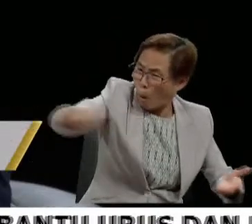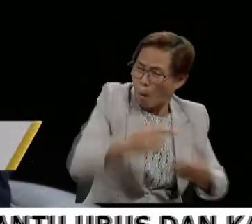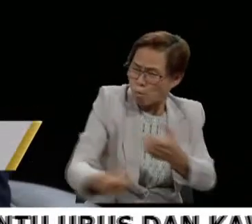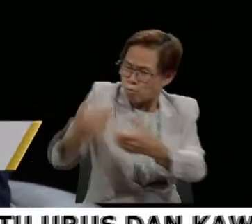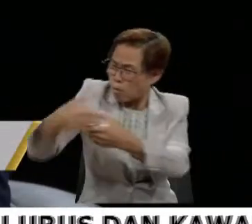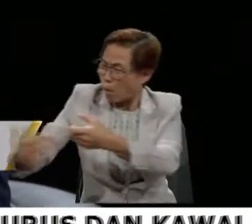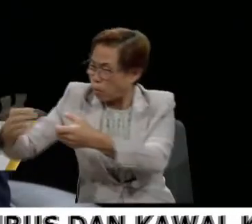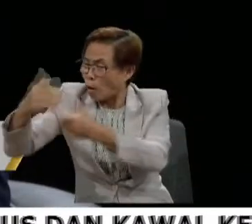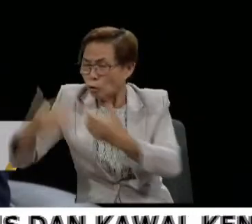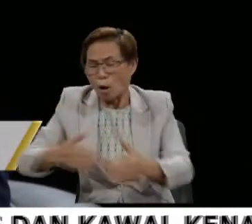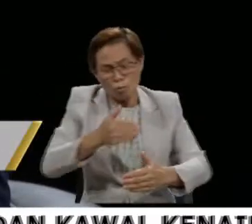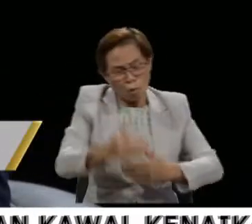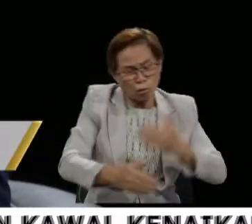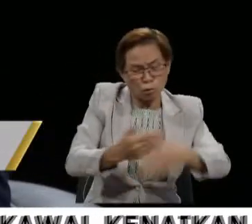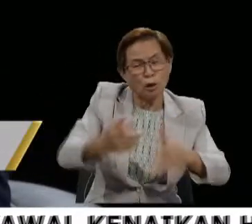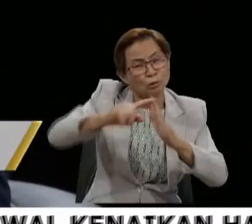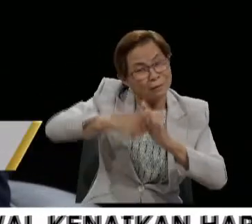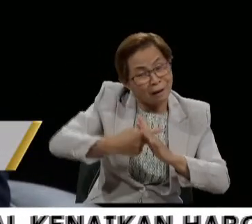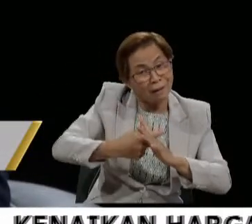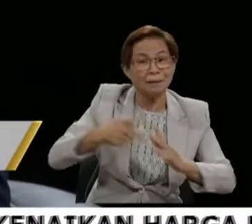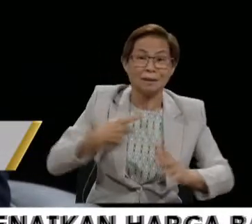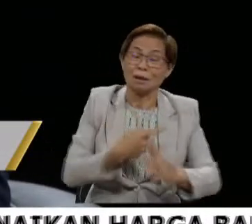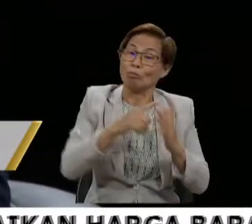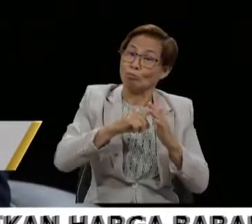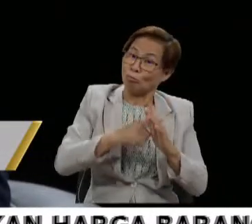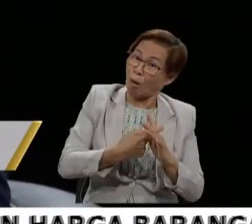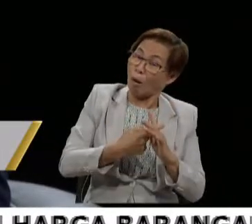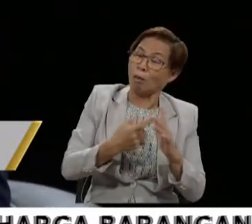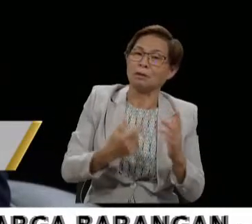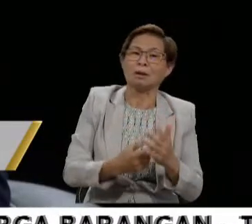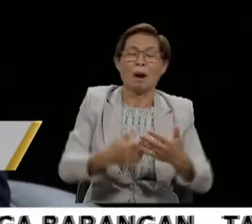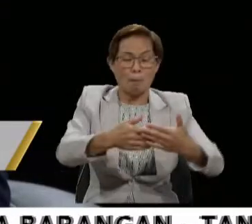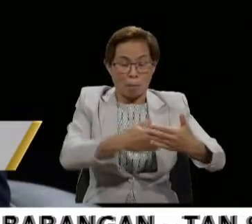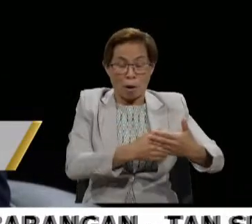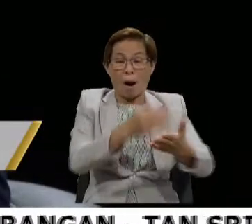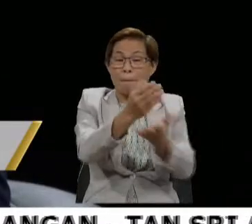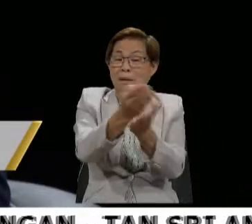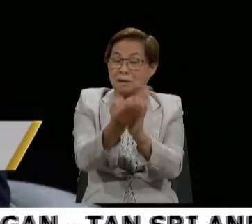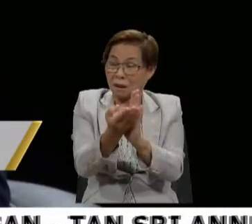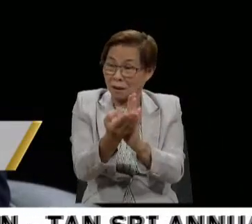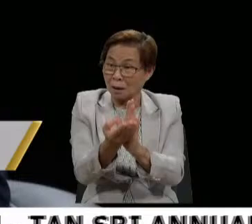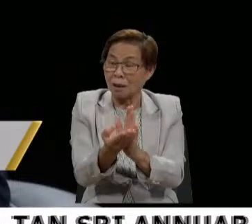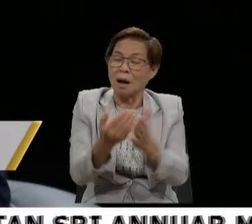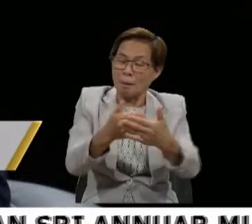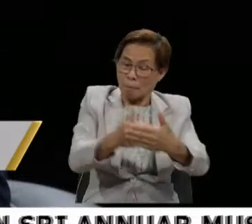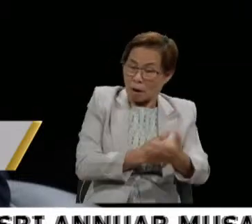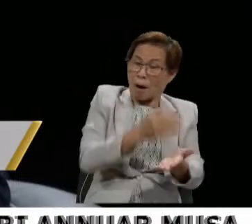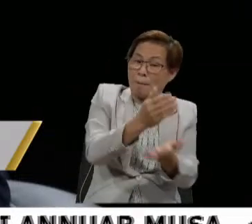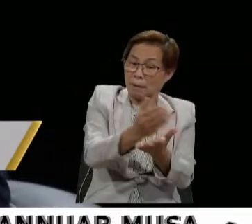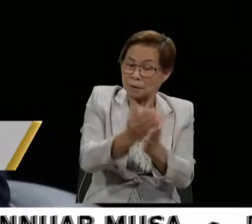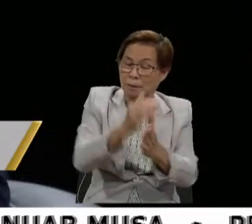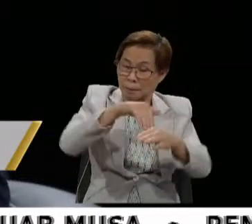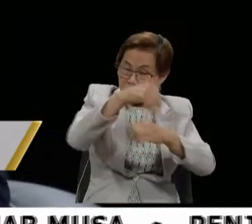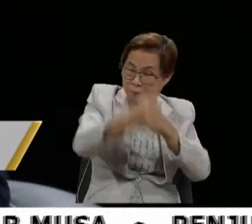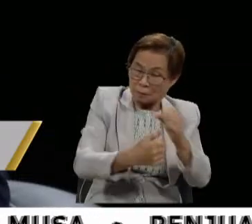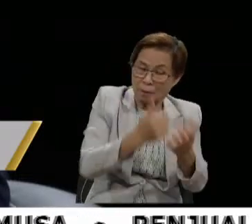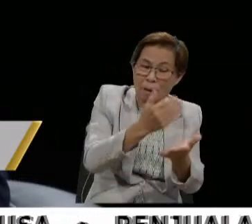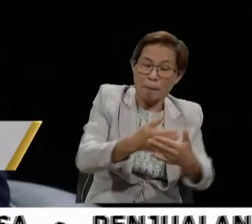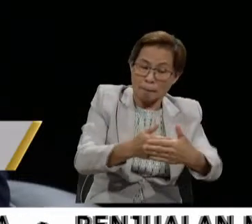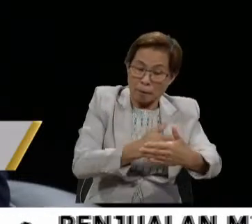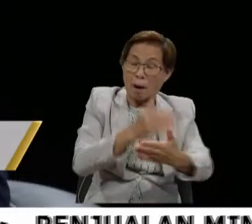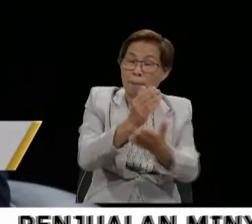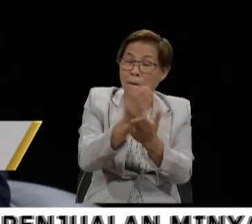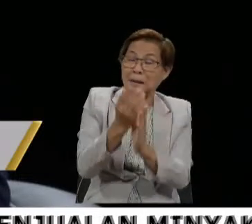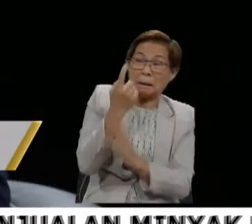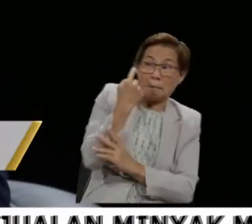proses ini telah bermula kita mulakan dengan pra bajet kenyataan pra bajet kita pada tahun pada baru-baru